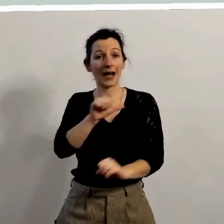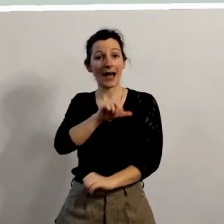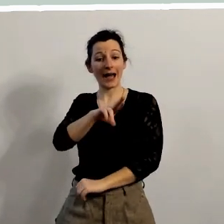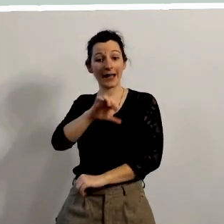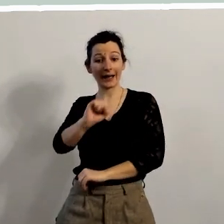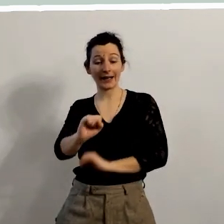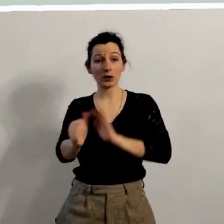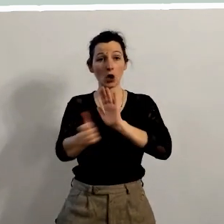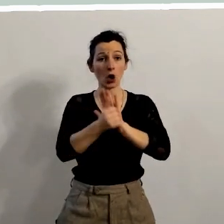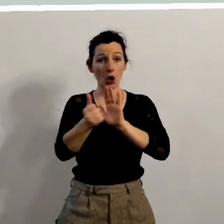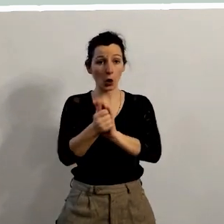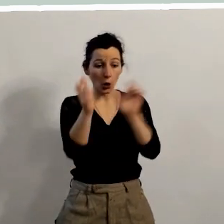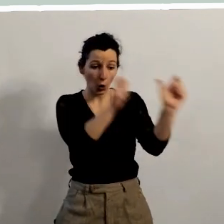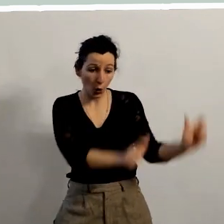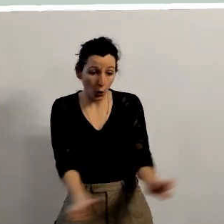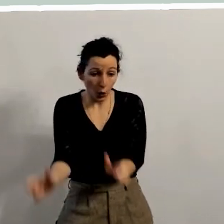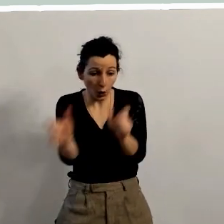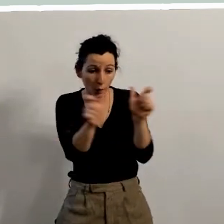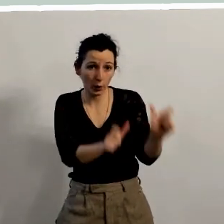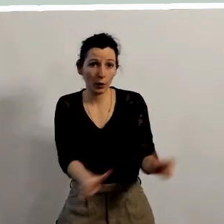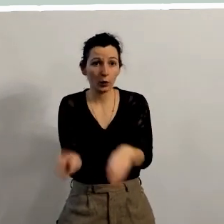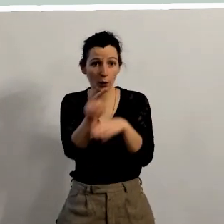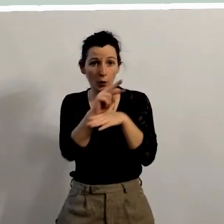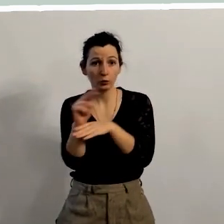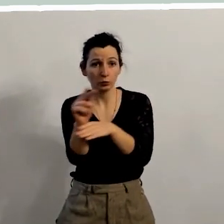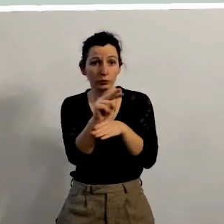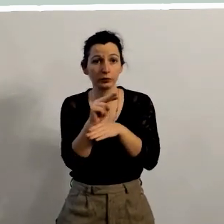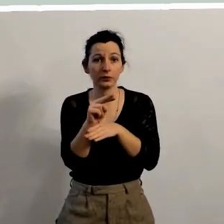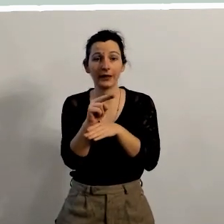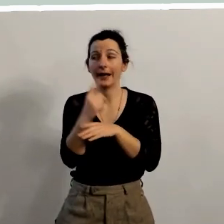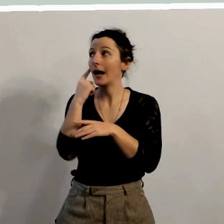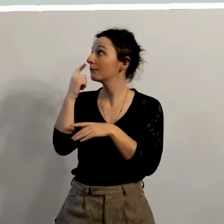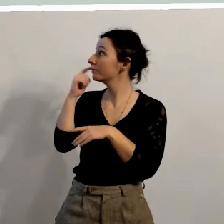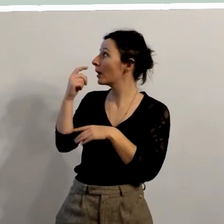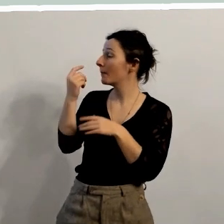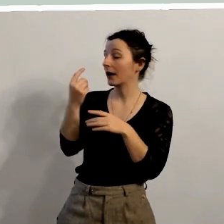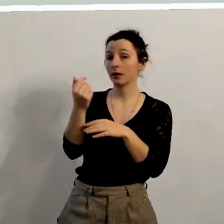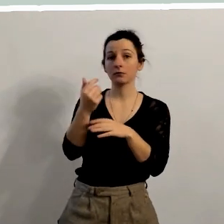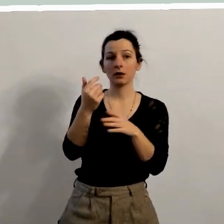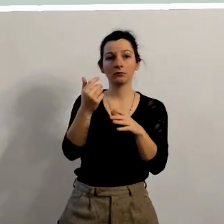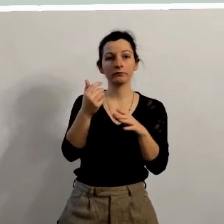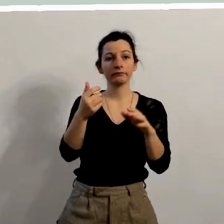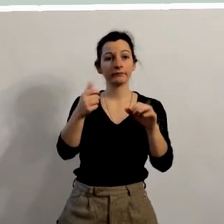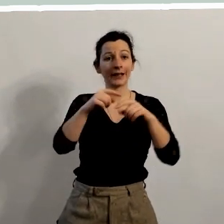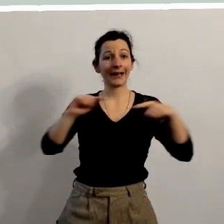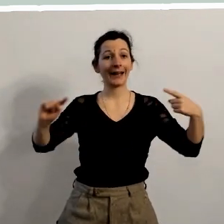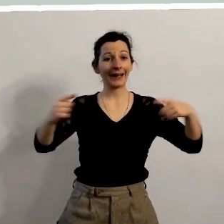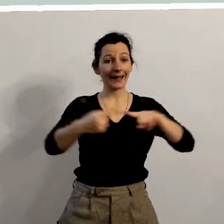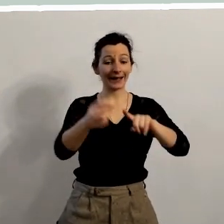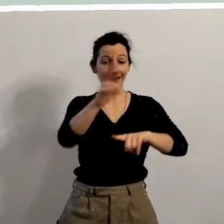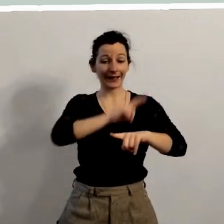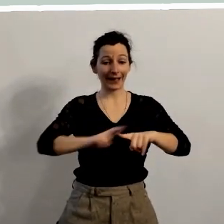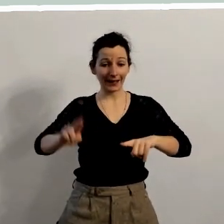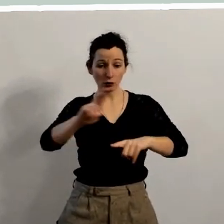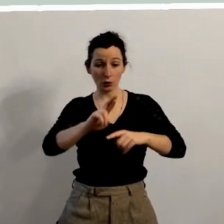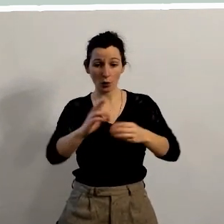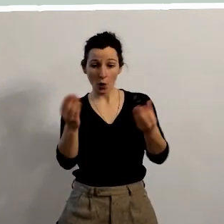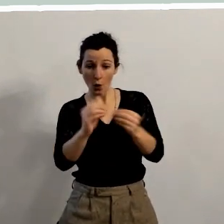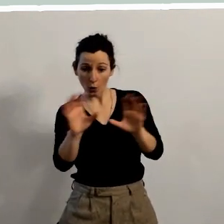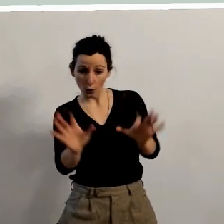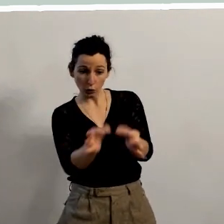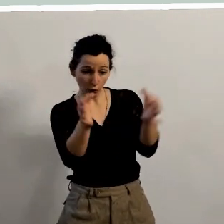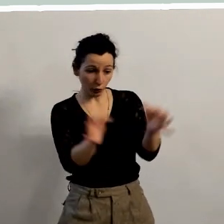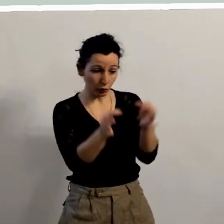qui surveille. Et là, vous avez une carte. Donc, tous les ans, l'ARS donne une carte de la région avec tous